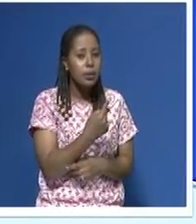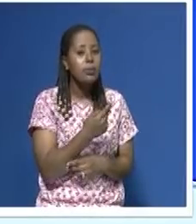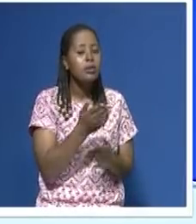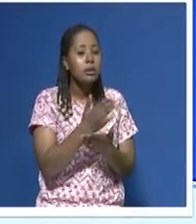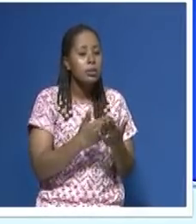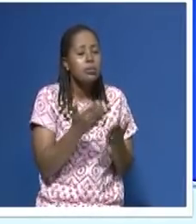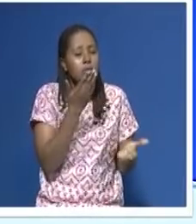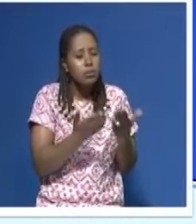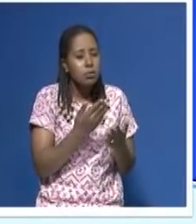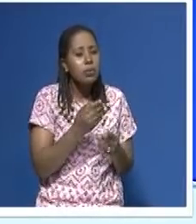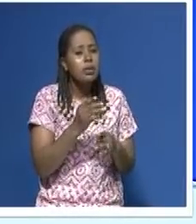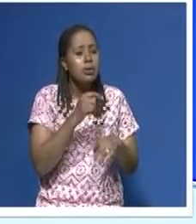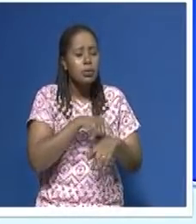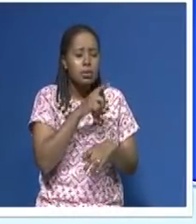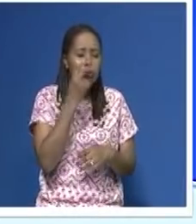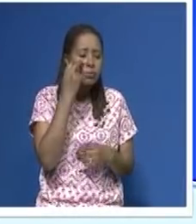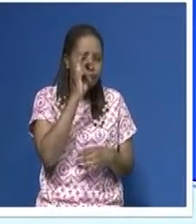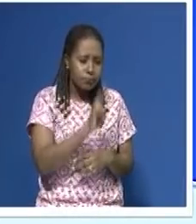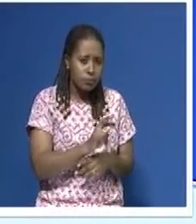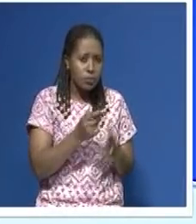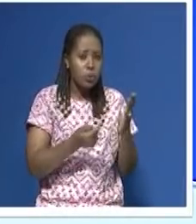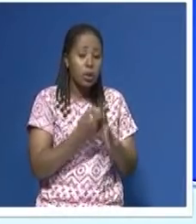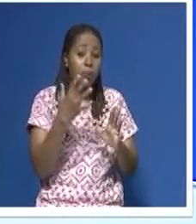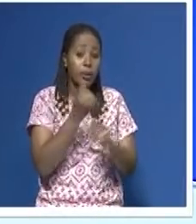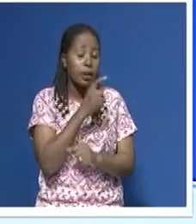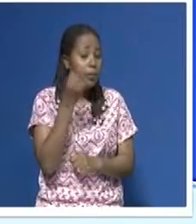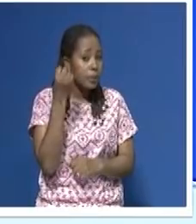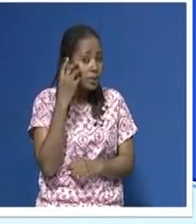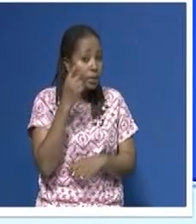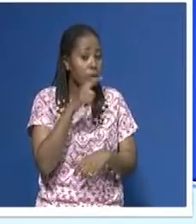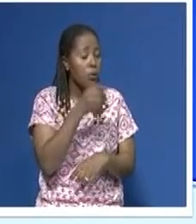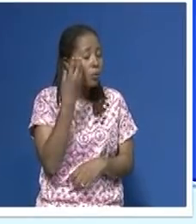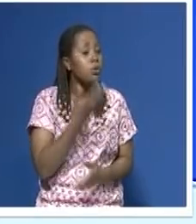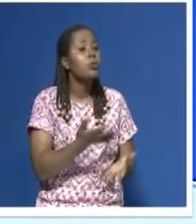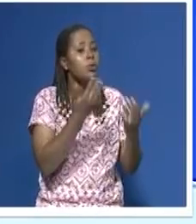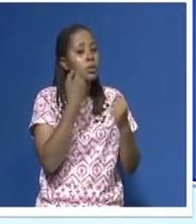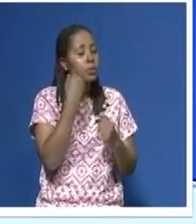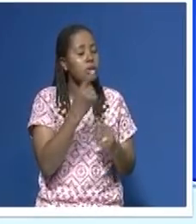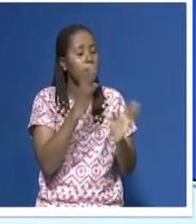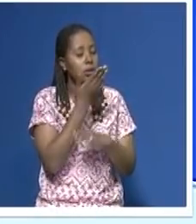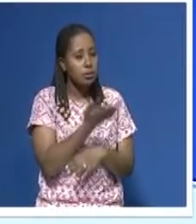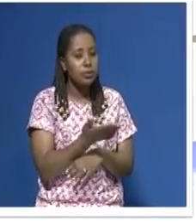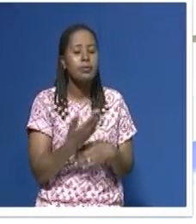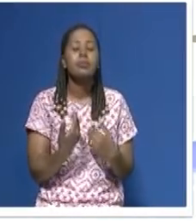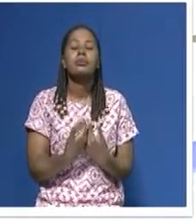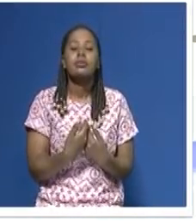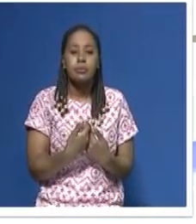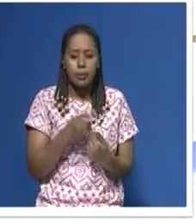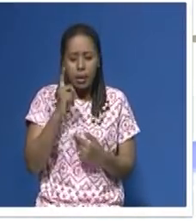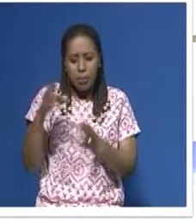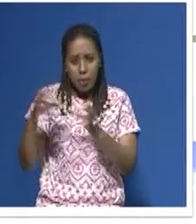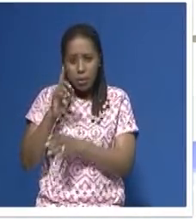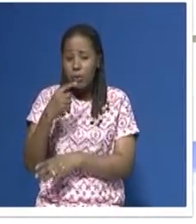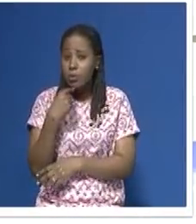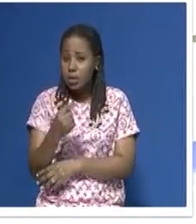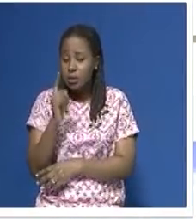incubation period. Ni kipindi cha uangalizi ambacho tangu unapokuwa umepata maambukizi kwa huu ugonjwa unaweza kuonyesha dalili. Sawa, kuna makundi